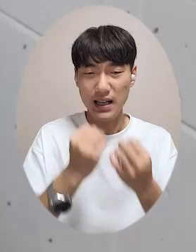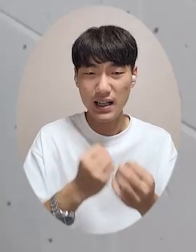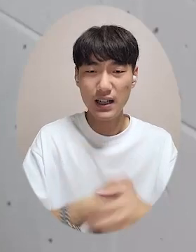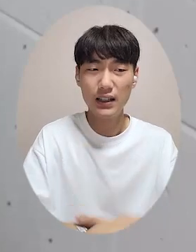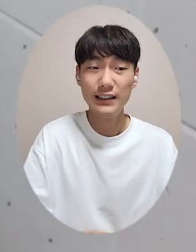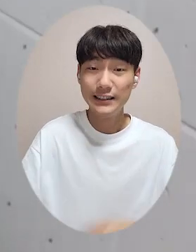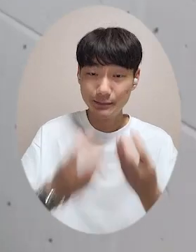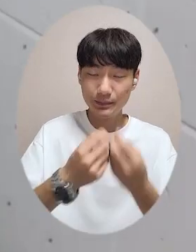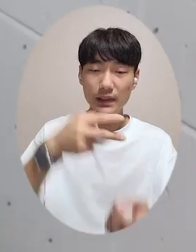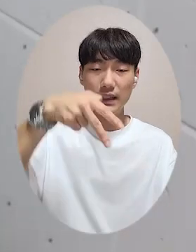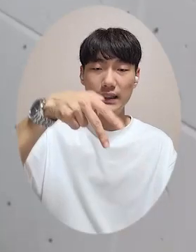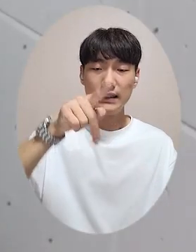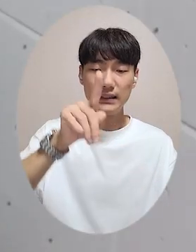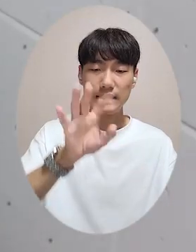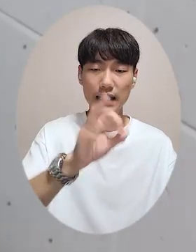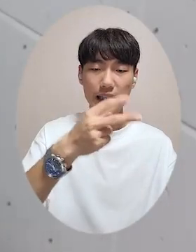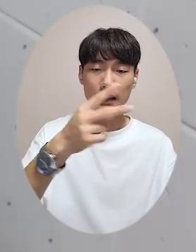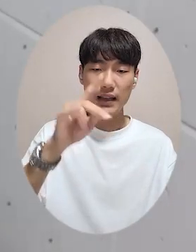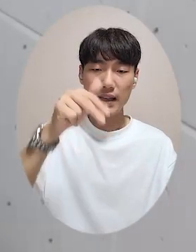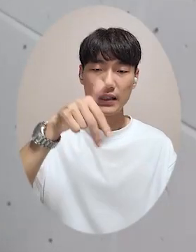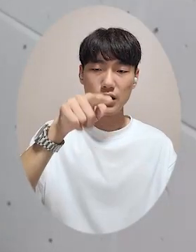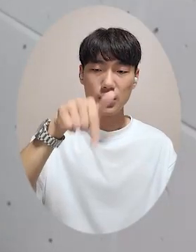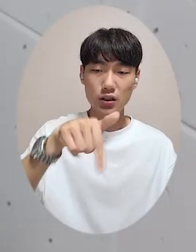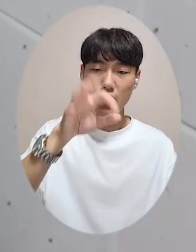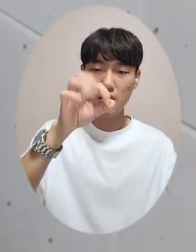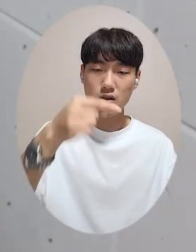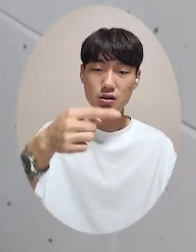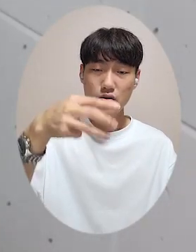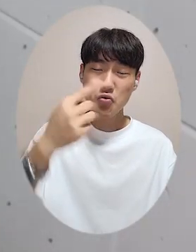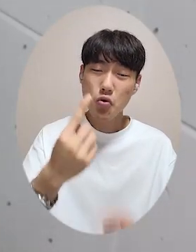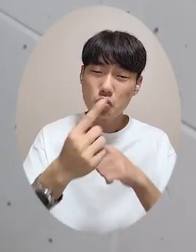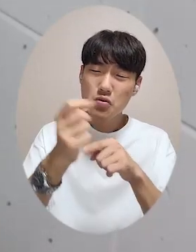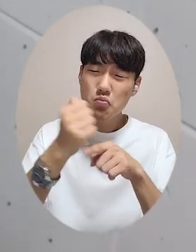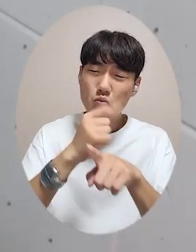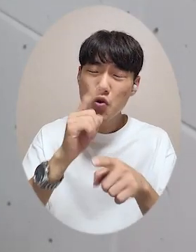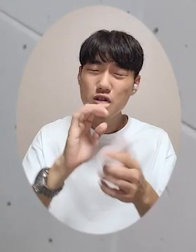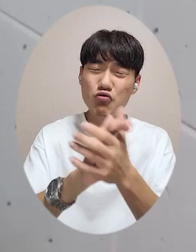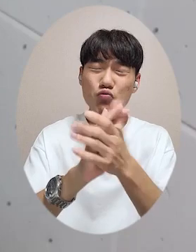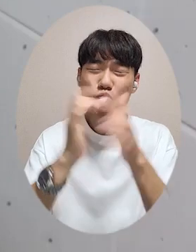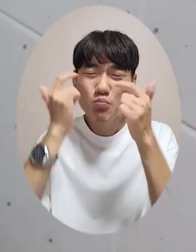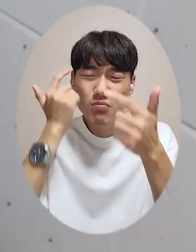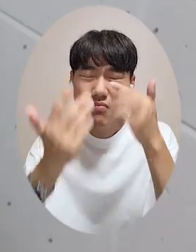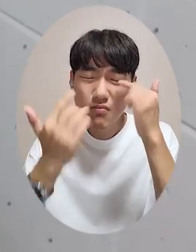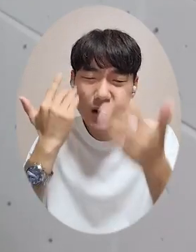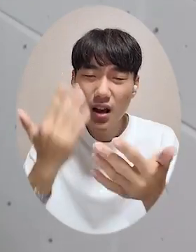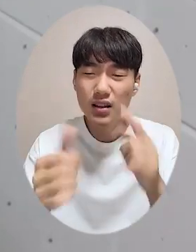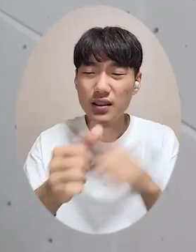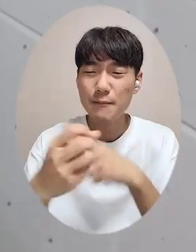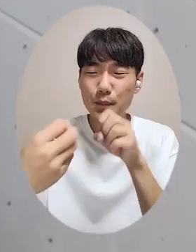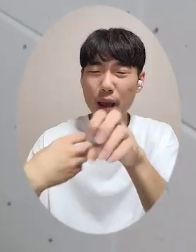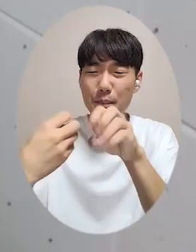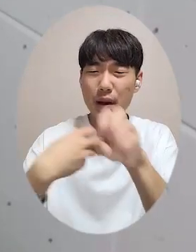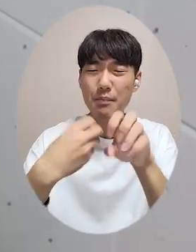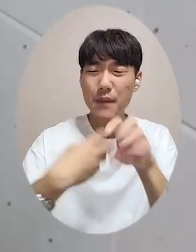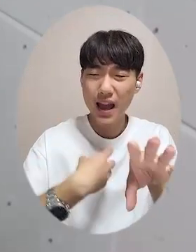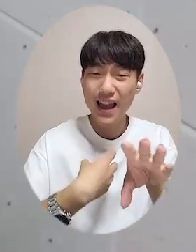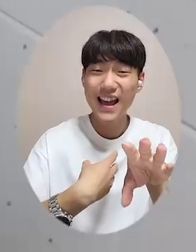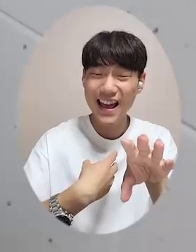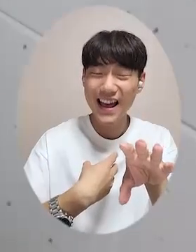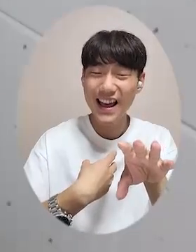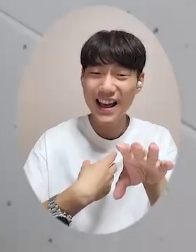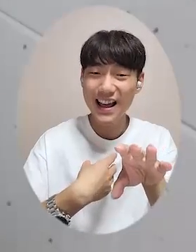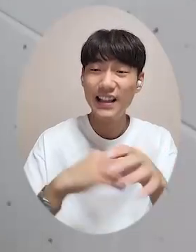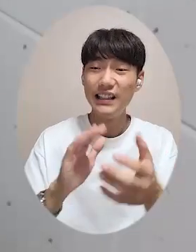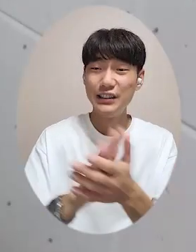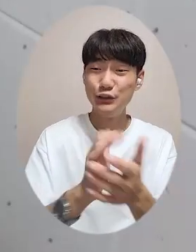예를 들면 아. 뭐 상대적으로 하면 "상대적이 뭔 뜻이야?" 라고 친구들한테 물어보면 이제 친구들은